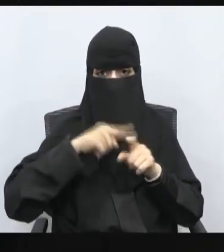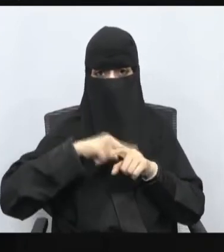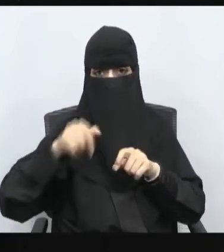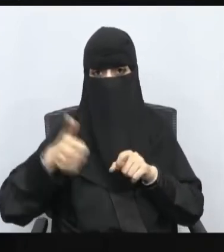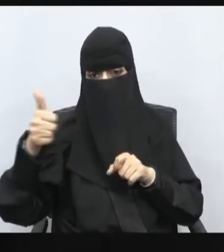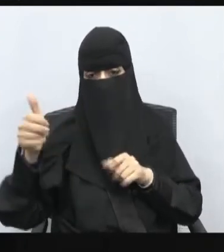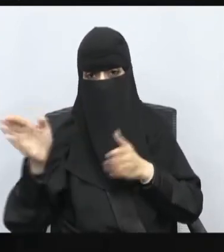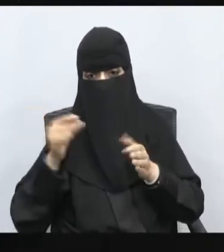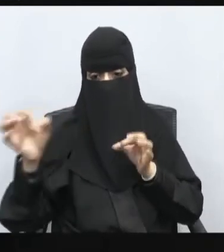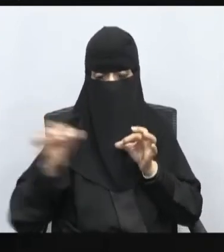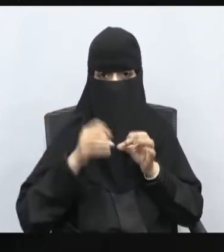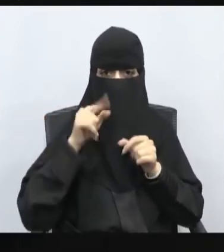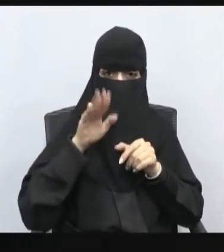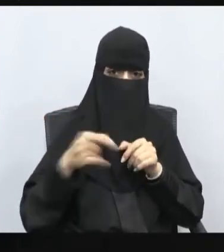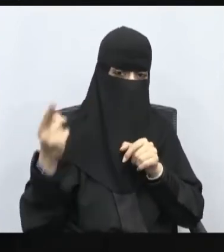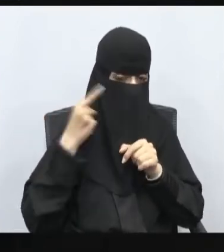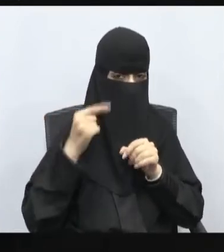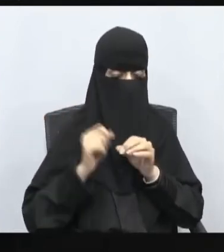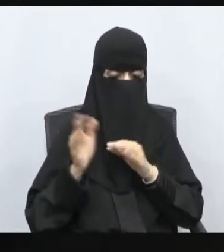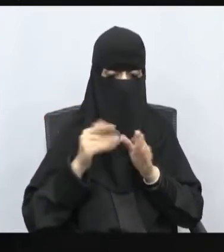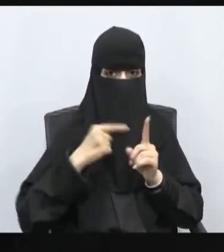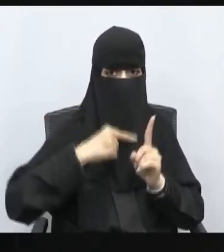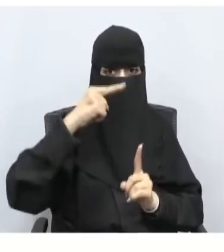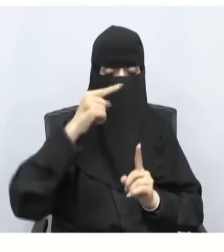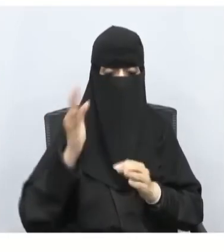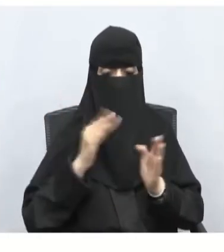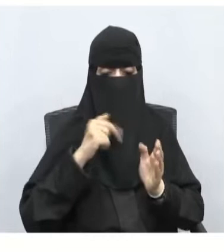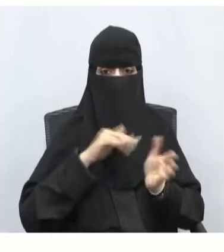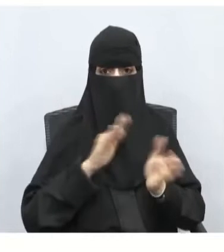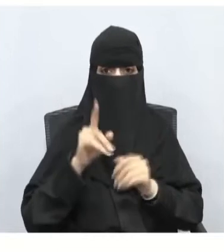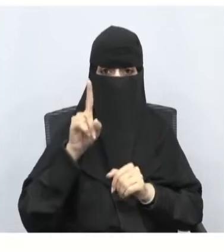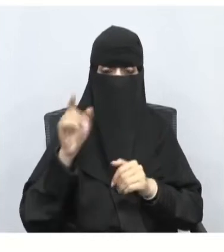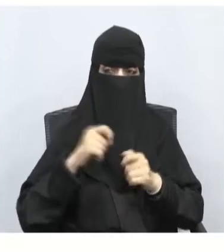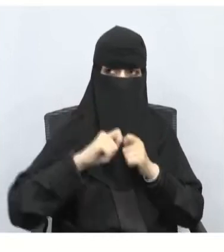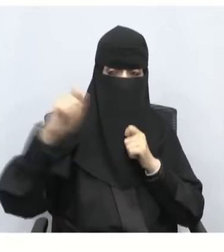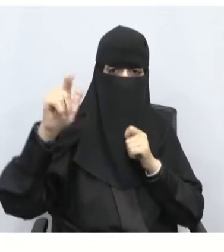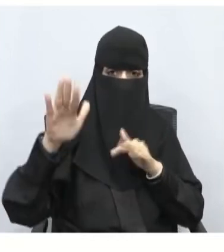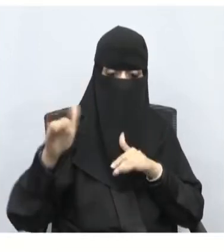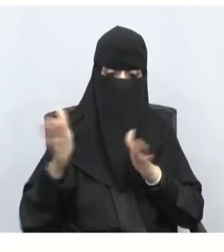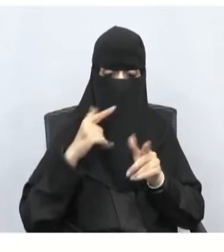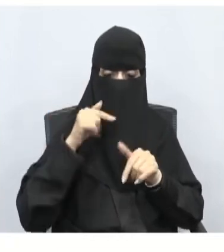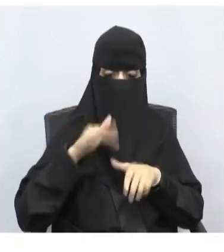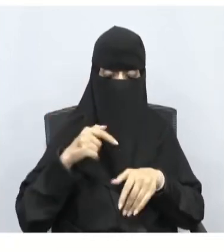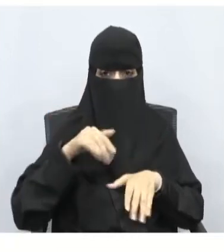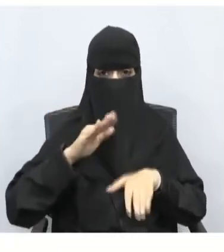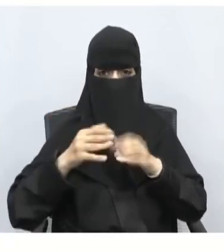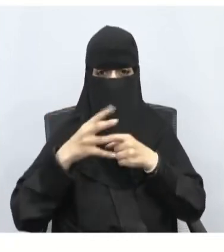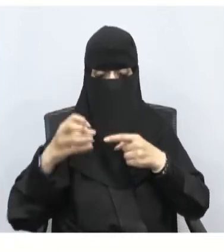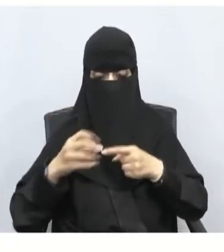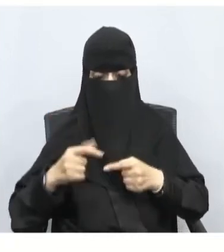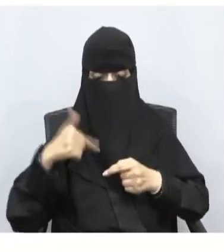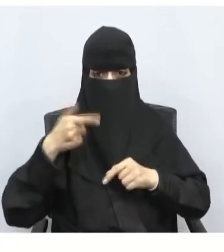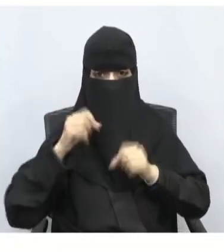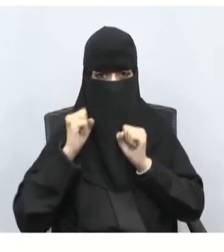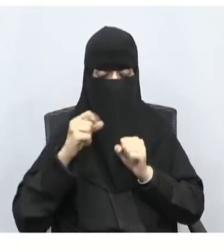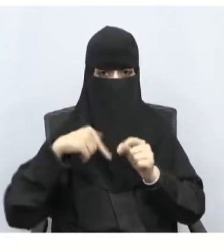A قريبة، إذن الصوت عالي، أما عند B كان بعيد، إذن تتناقص شدة